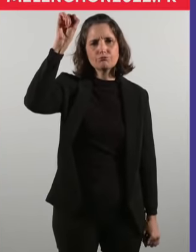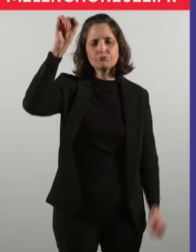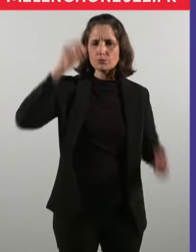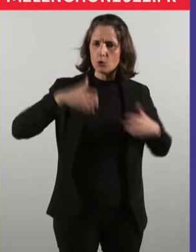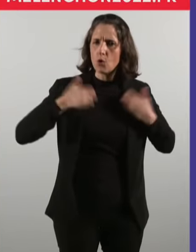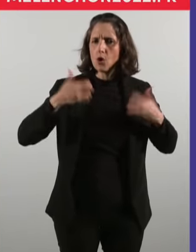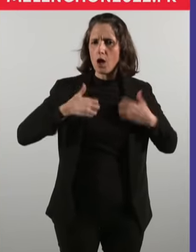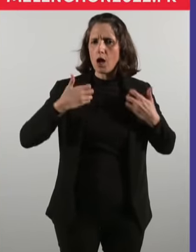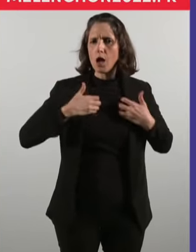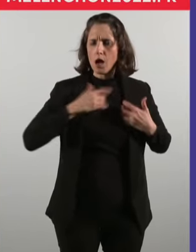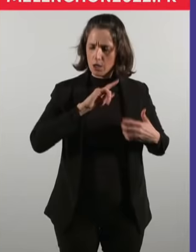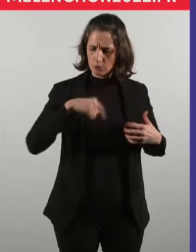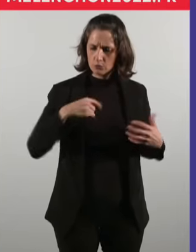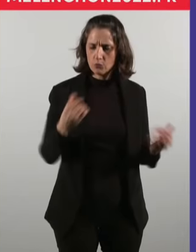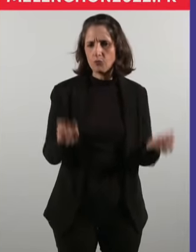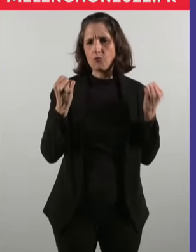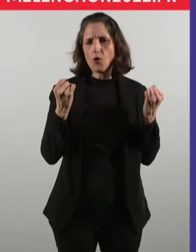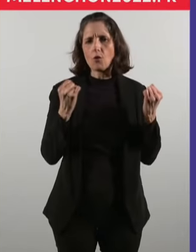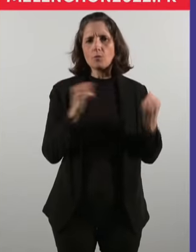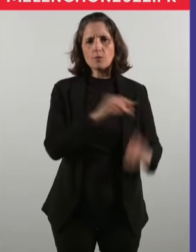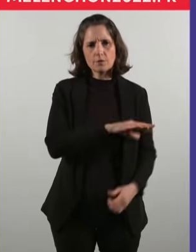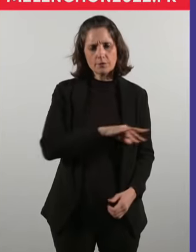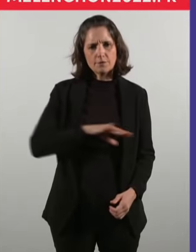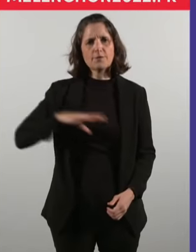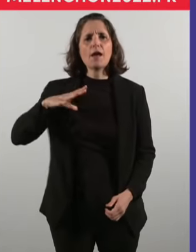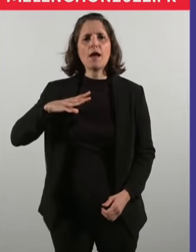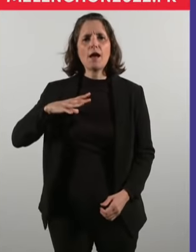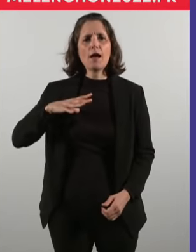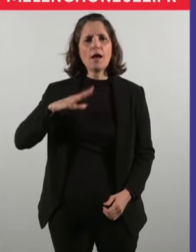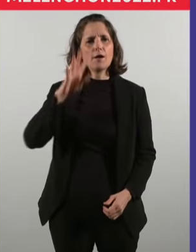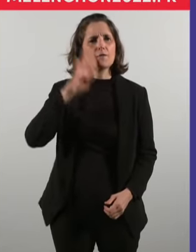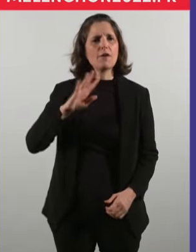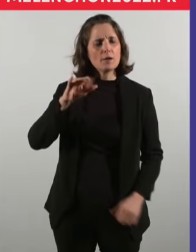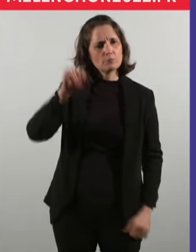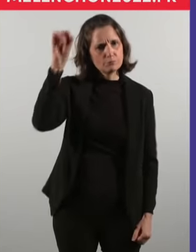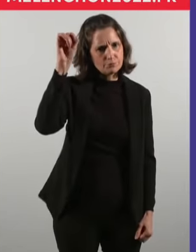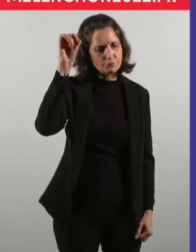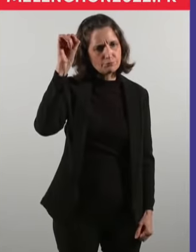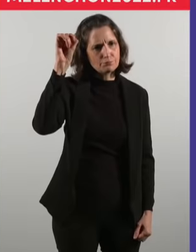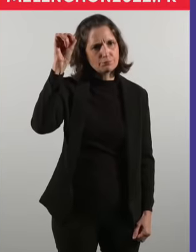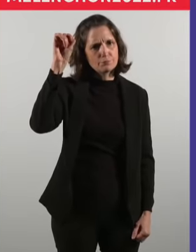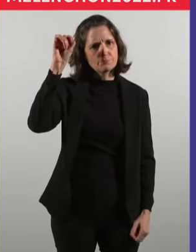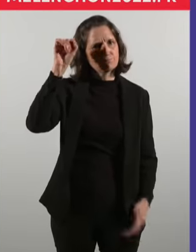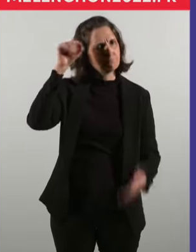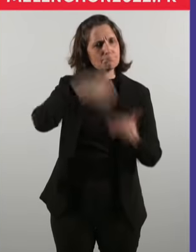Nous sommes fiers et féministes et radicales.